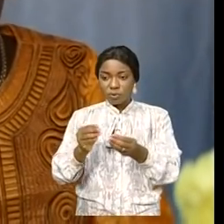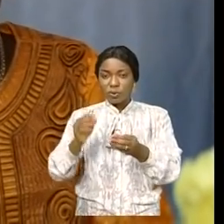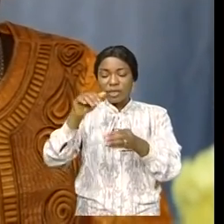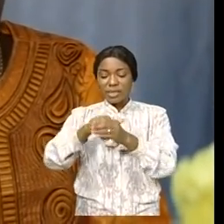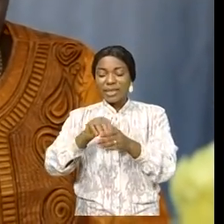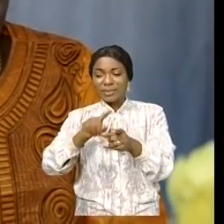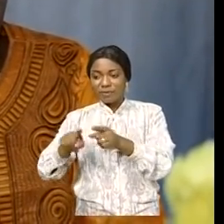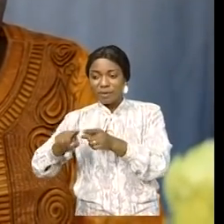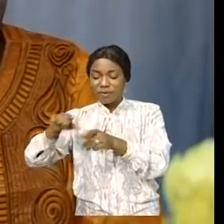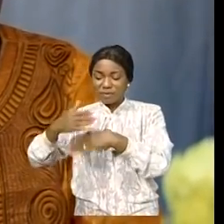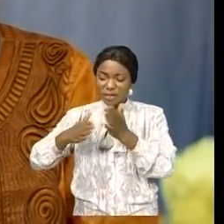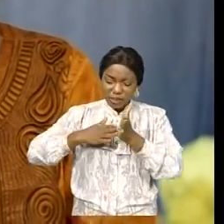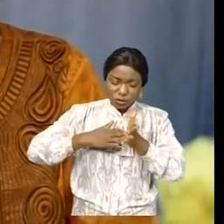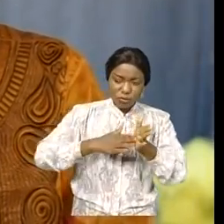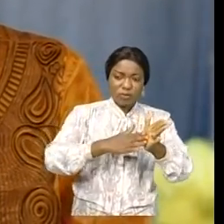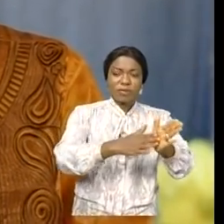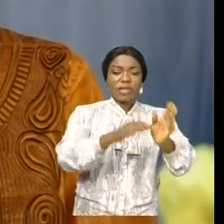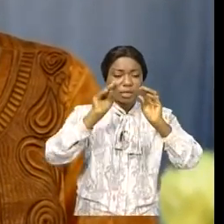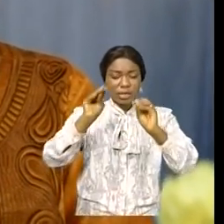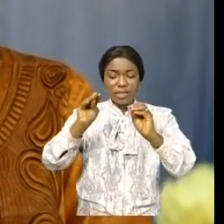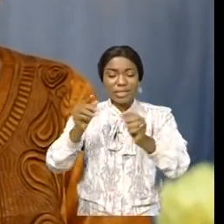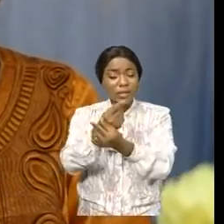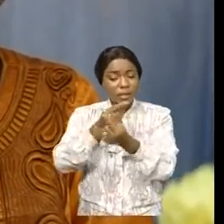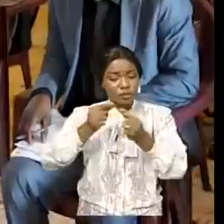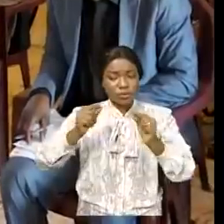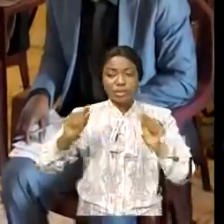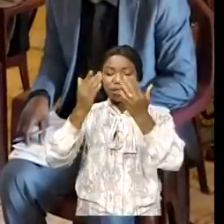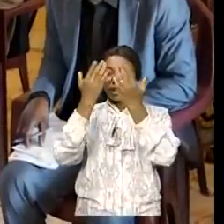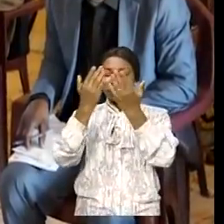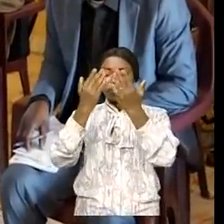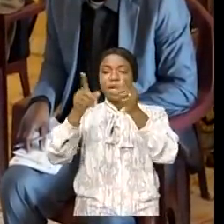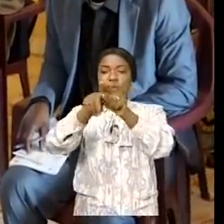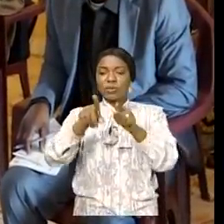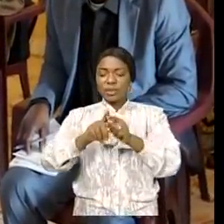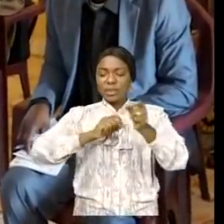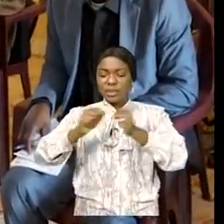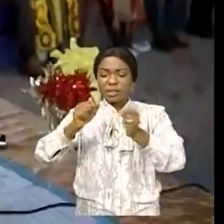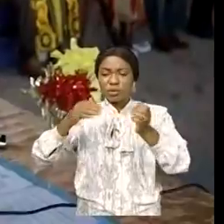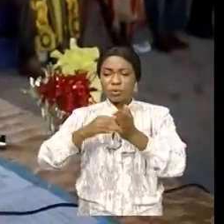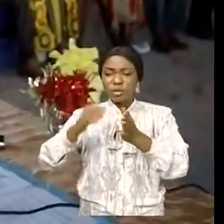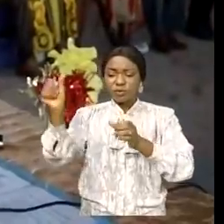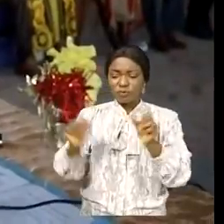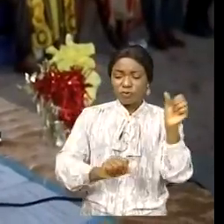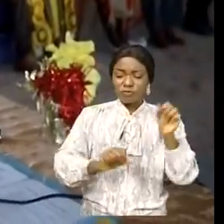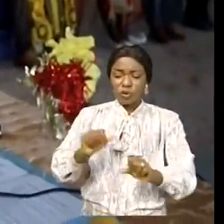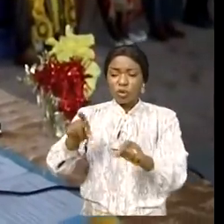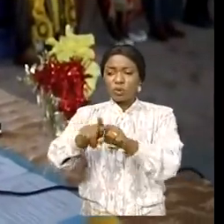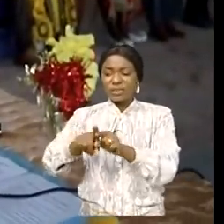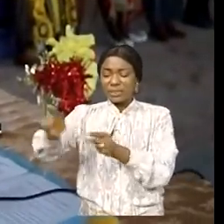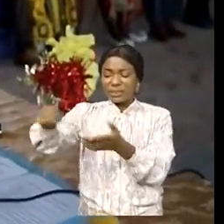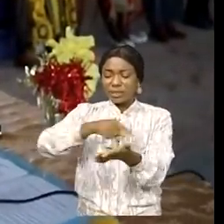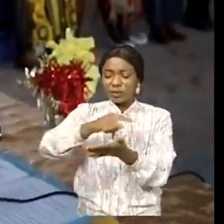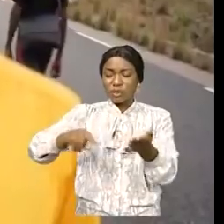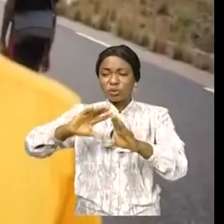éducatif, faire le suivi de l'effectivité de la gratuité de l'enseignement, lutter contre les antivaleurs, contrôler et sanctionner les bureaux gestionnaires